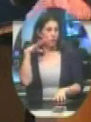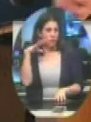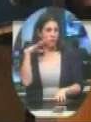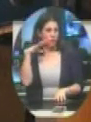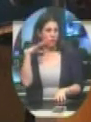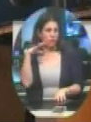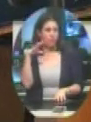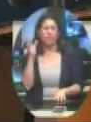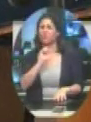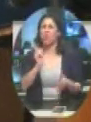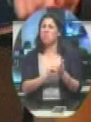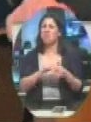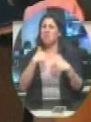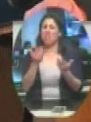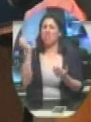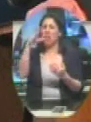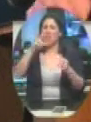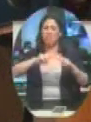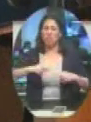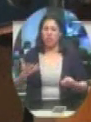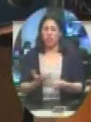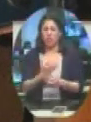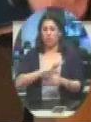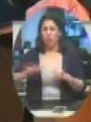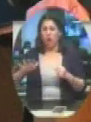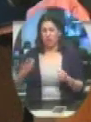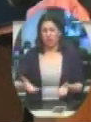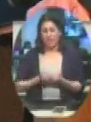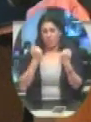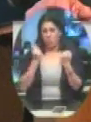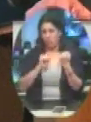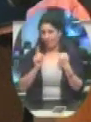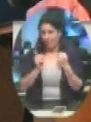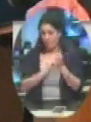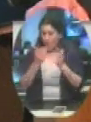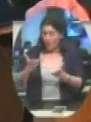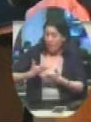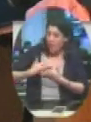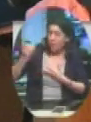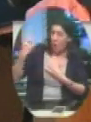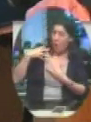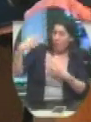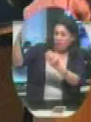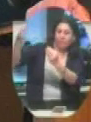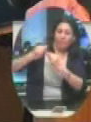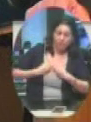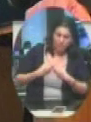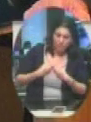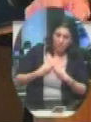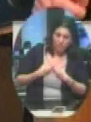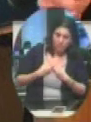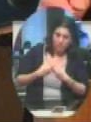זה לא בשביל לתת אור לניצולי השואה שניצלו, זה בשביל לקבל מכם את האור